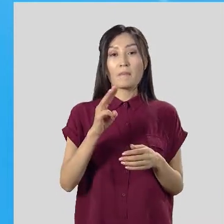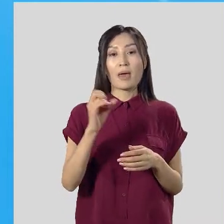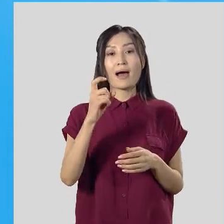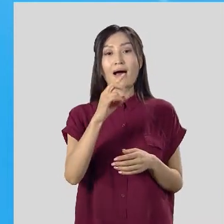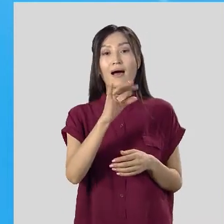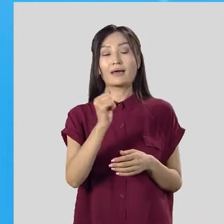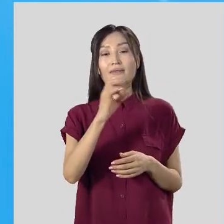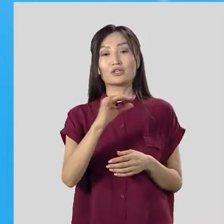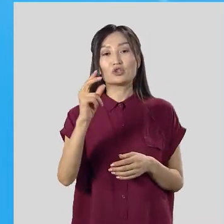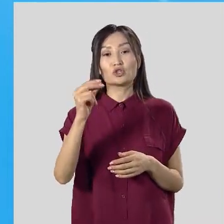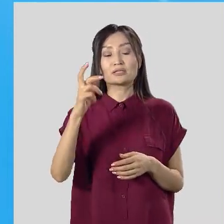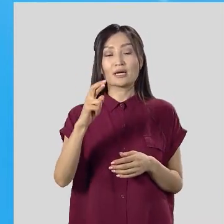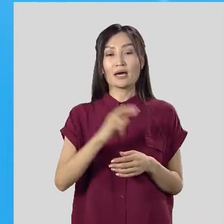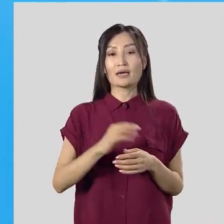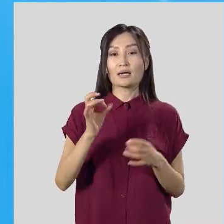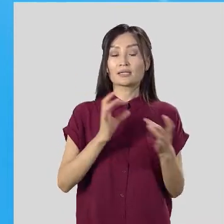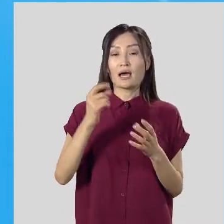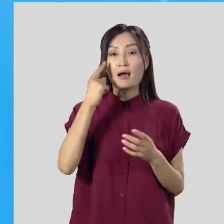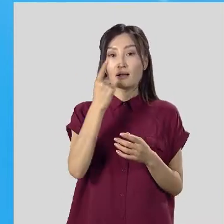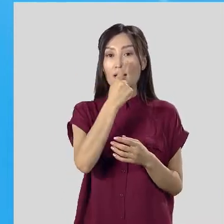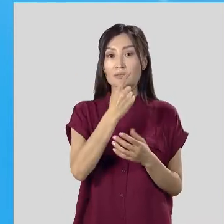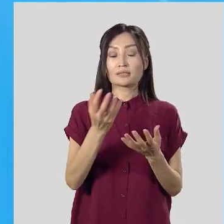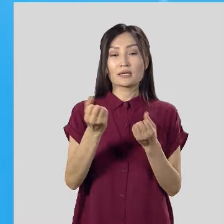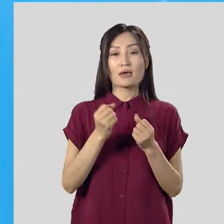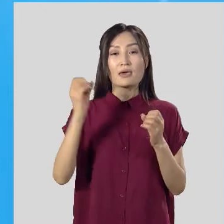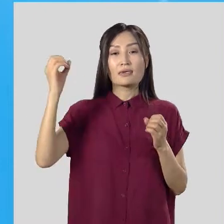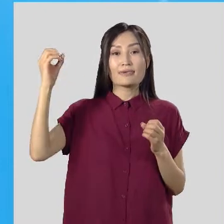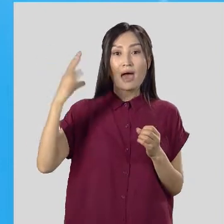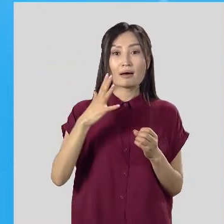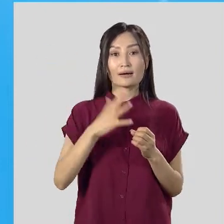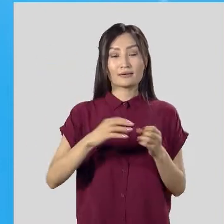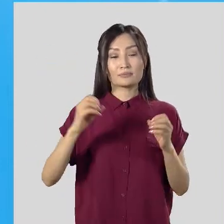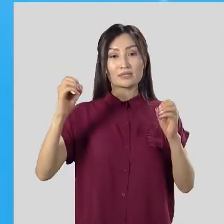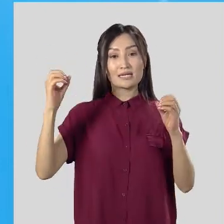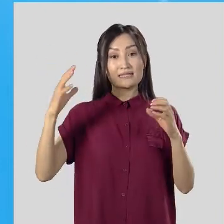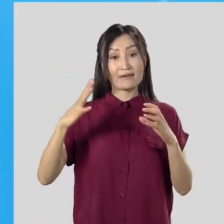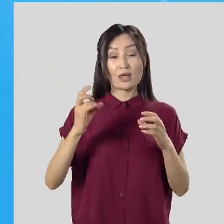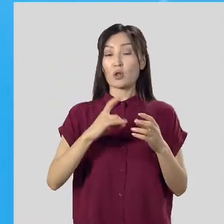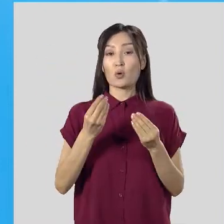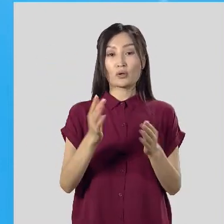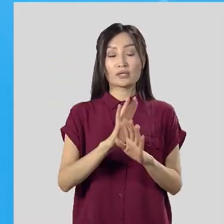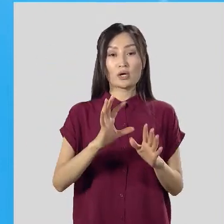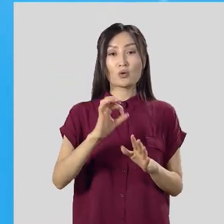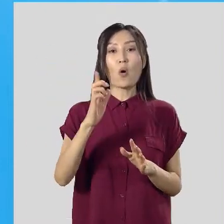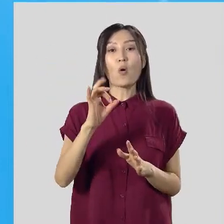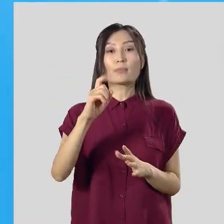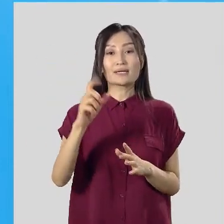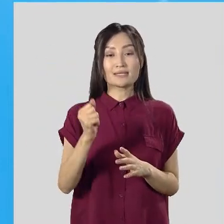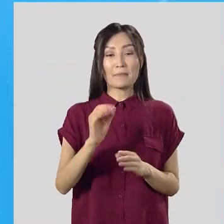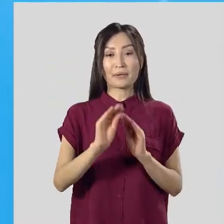механическое раздражение глаза воспринимается как яркая вспышка света, но не дает образа предмета.